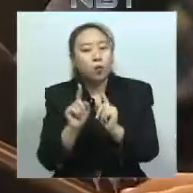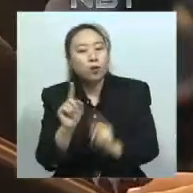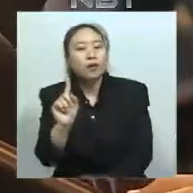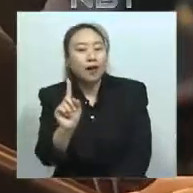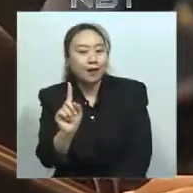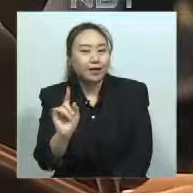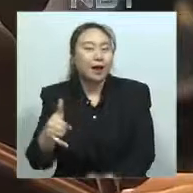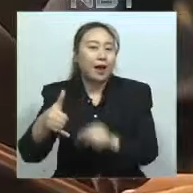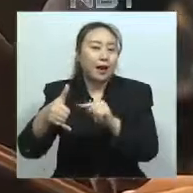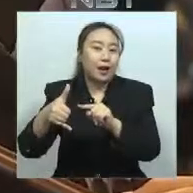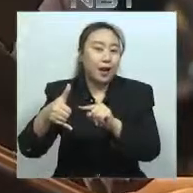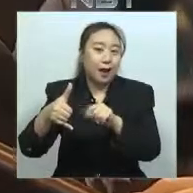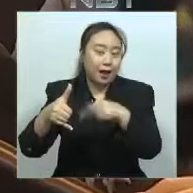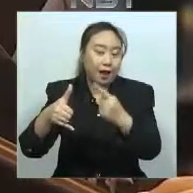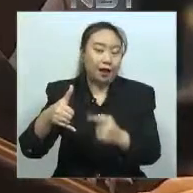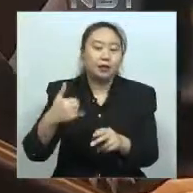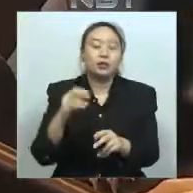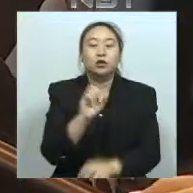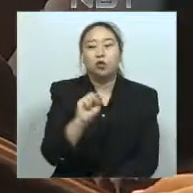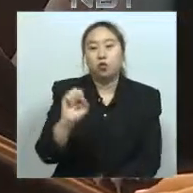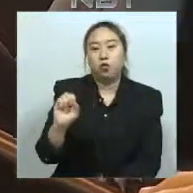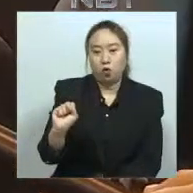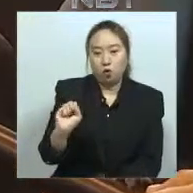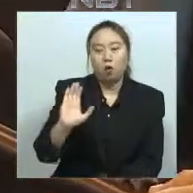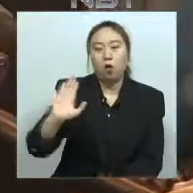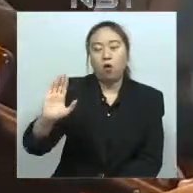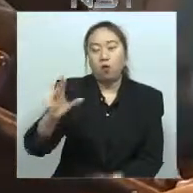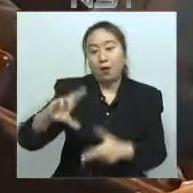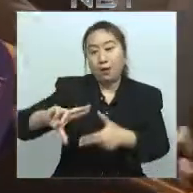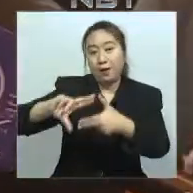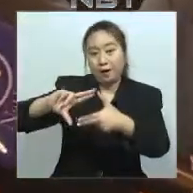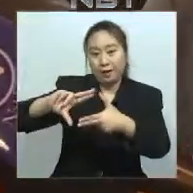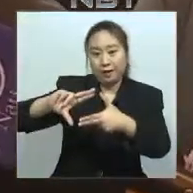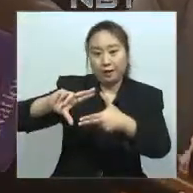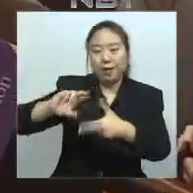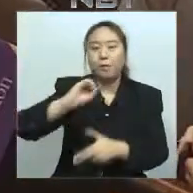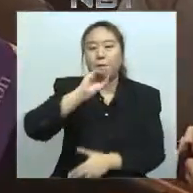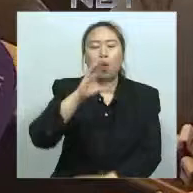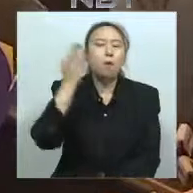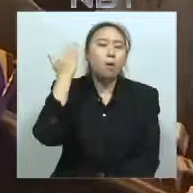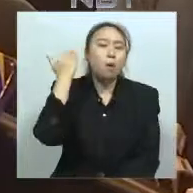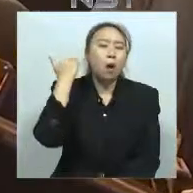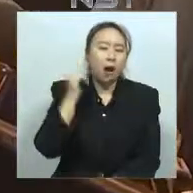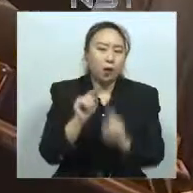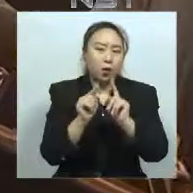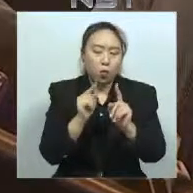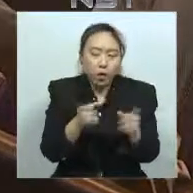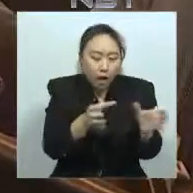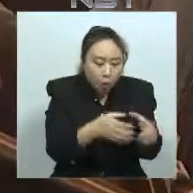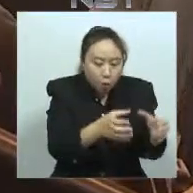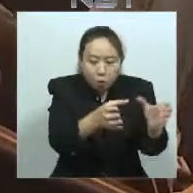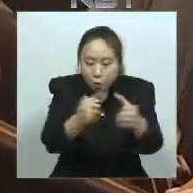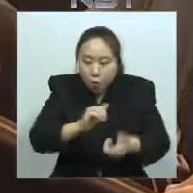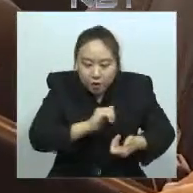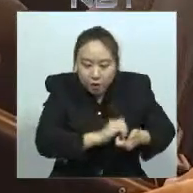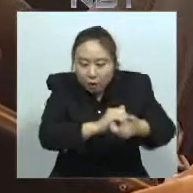ท่านแรกคือคุณพุทธิพงศ์ปุณกันครับส.ส.บัญชีรายชื่อพรรคพลังประชารัฐก็บอกว่าเมื่อวานนี้ได้พูดคุยกับพรรคร่วมอื่นๆไปอีกทีนึง